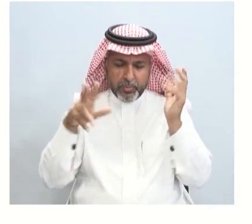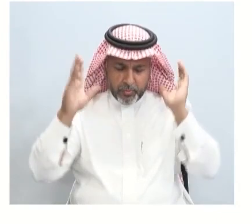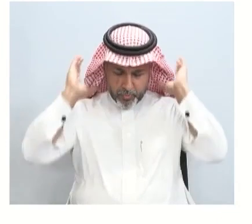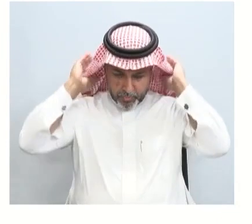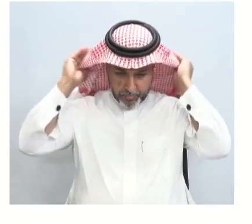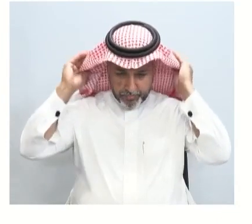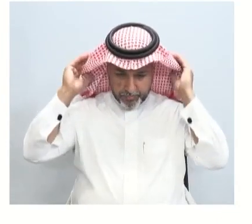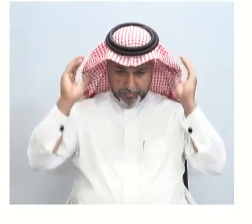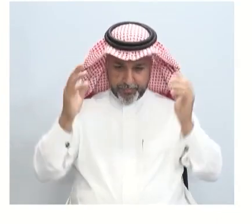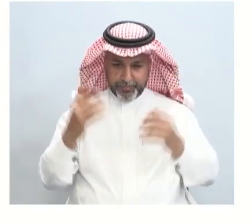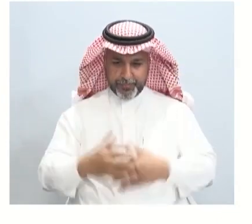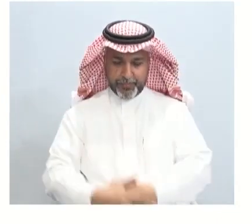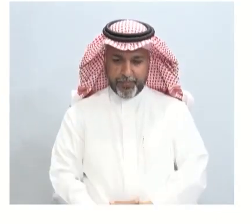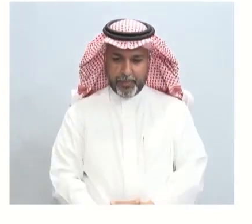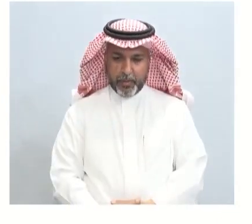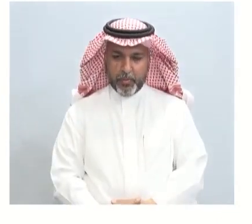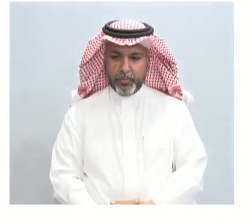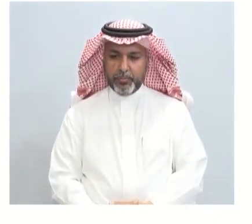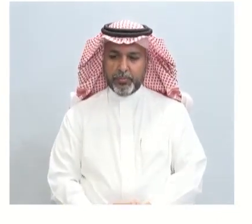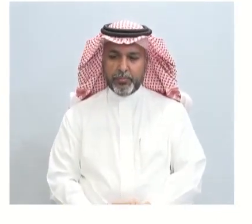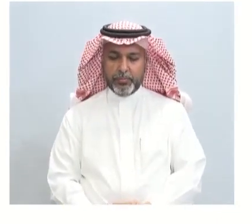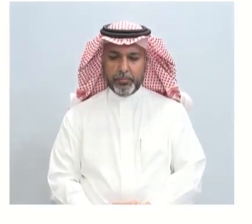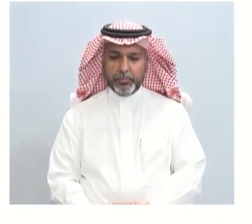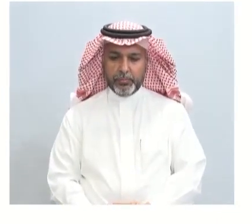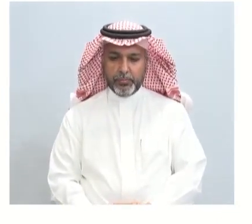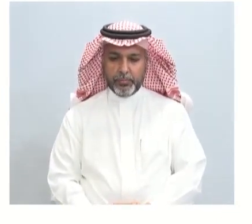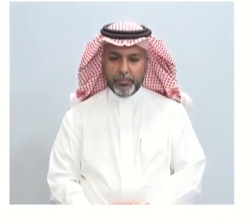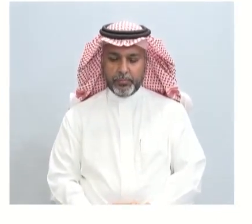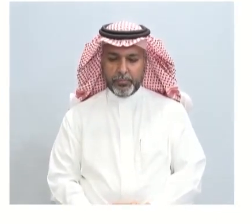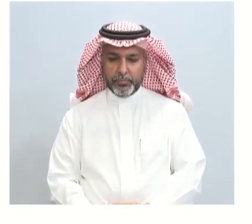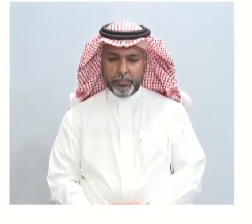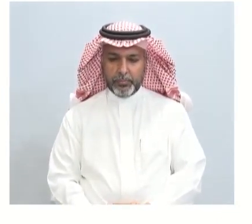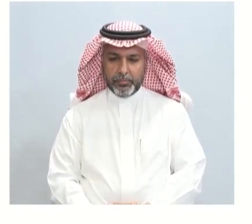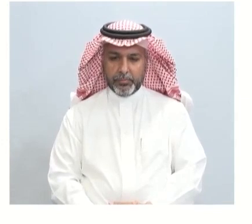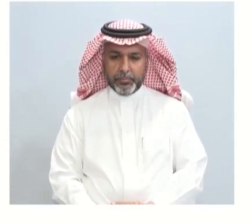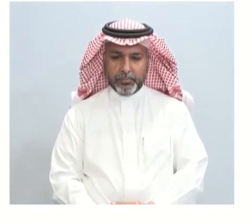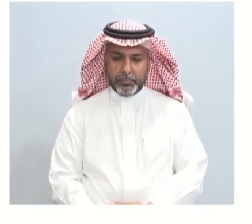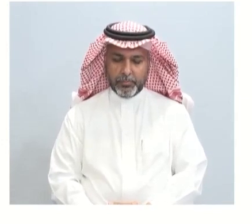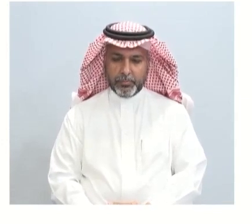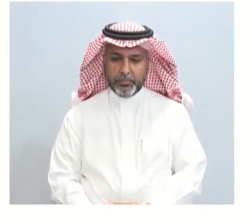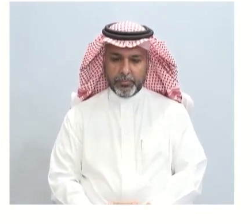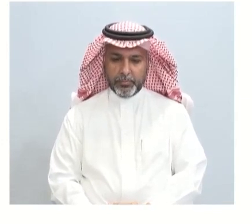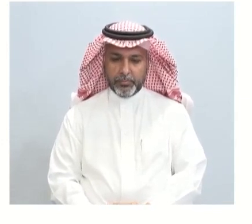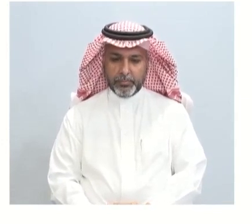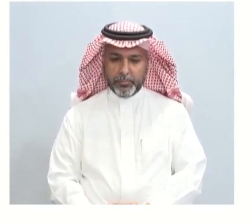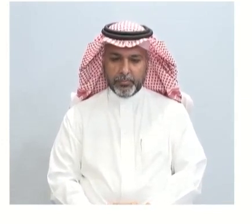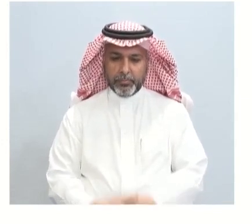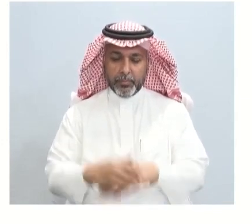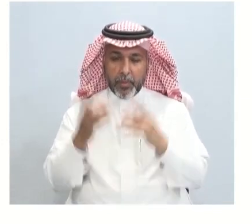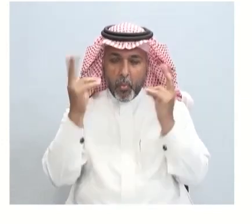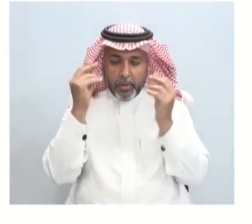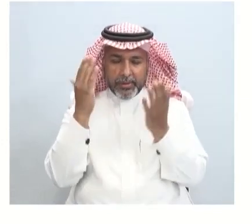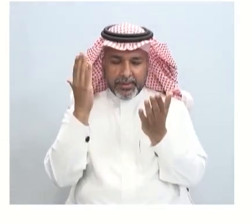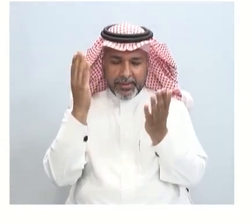الدرس الماضي ذكرنا انه بالنسبه للدوال المثلثيه يمكن تمثيلها في